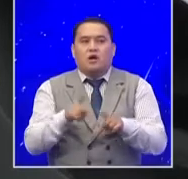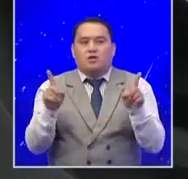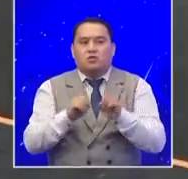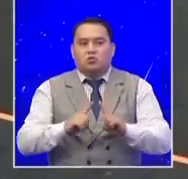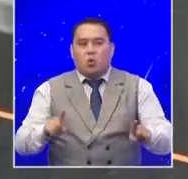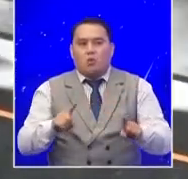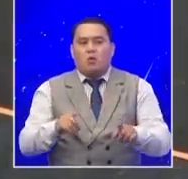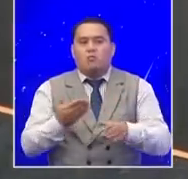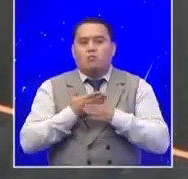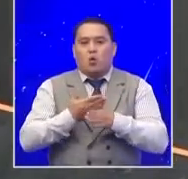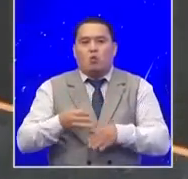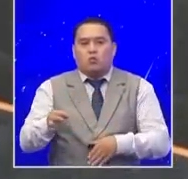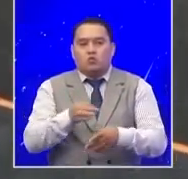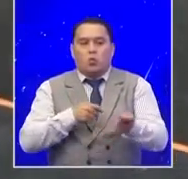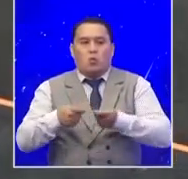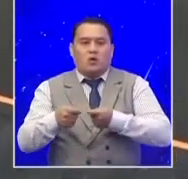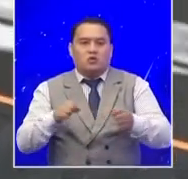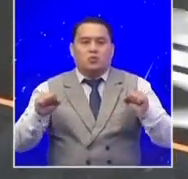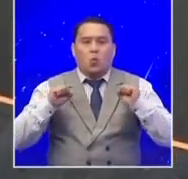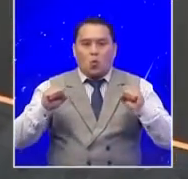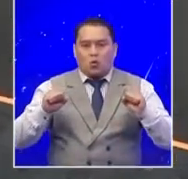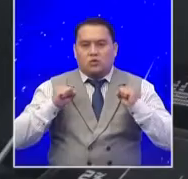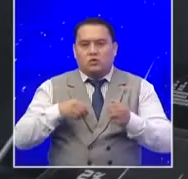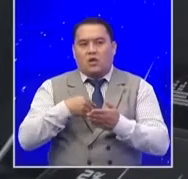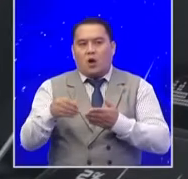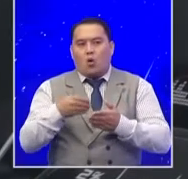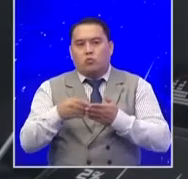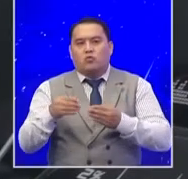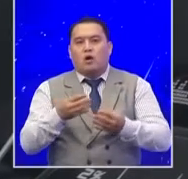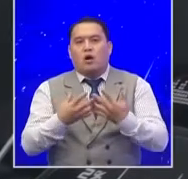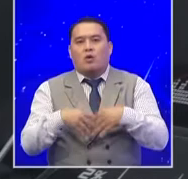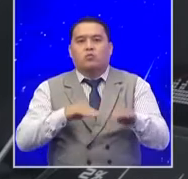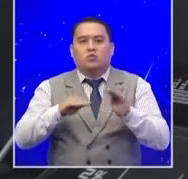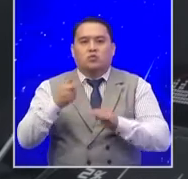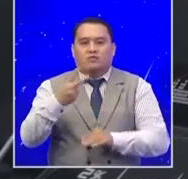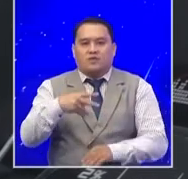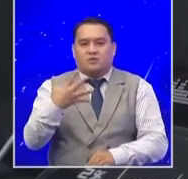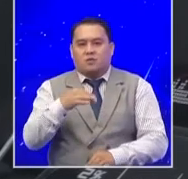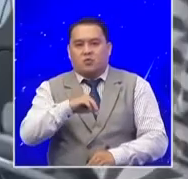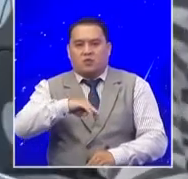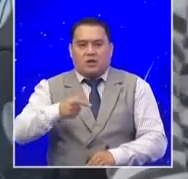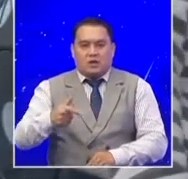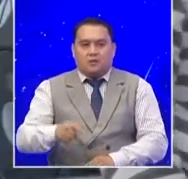роль сыграла помощь областного управления спорта, закупившее оборудование на 25 миллионов тенге.